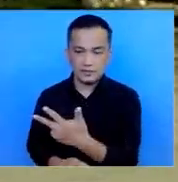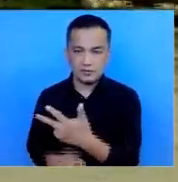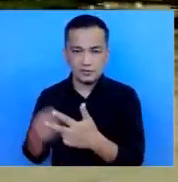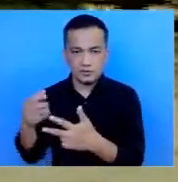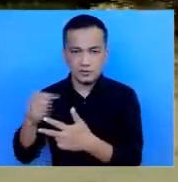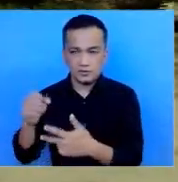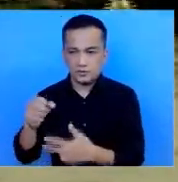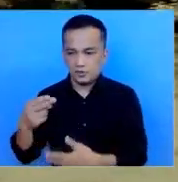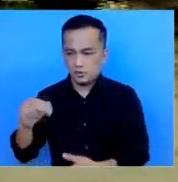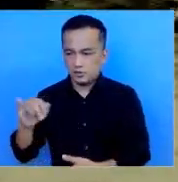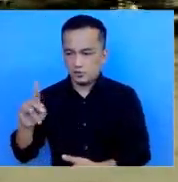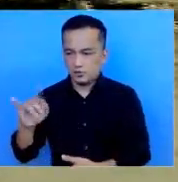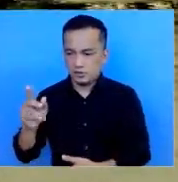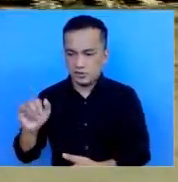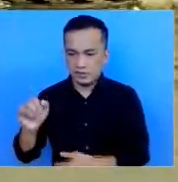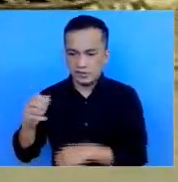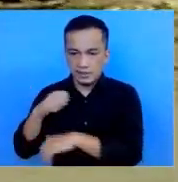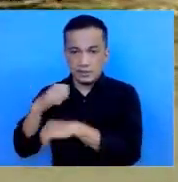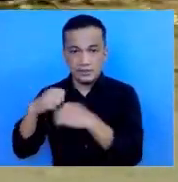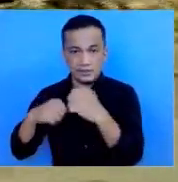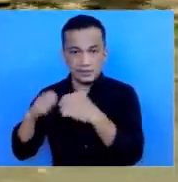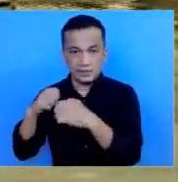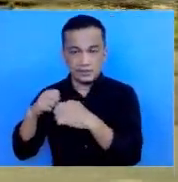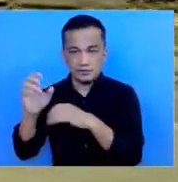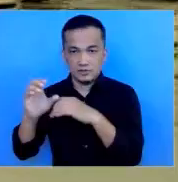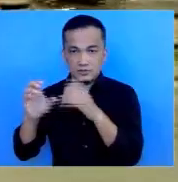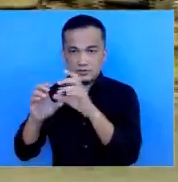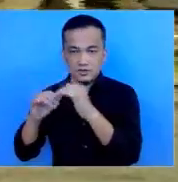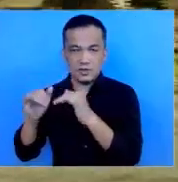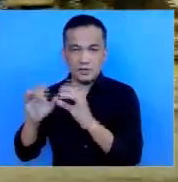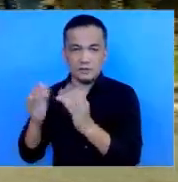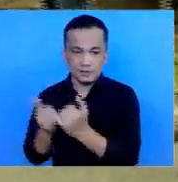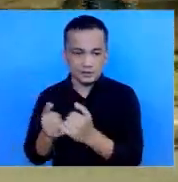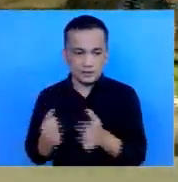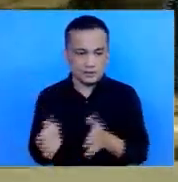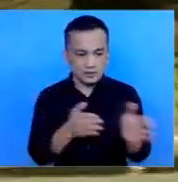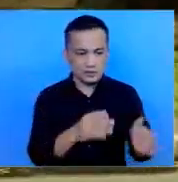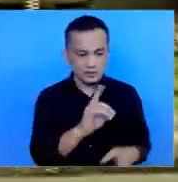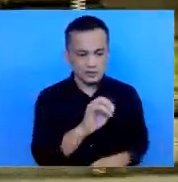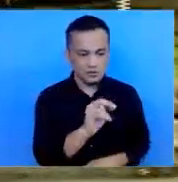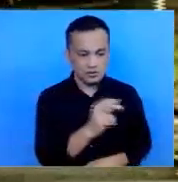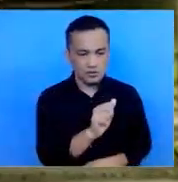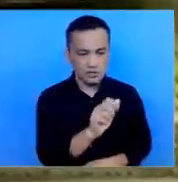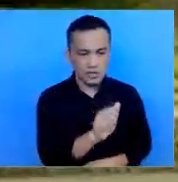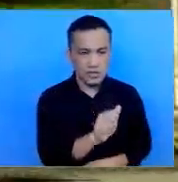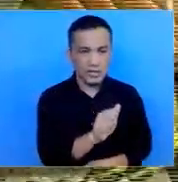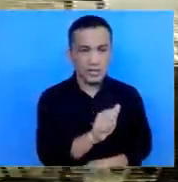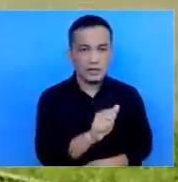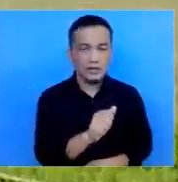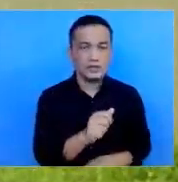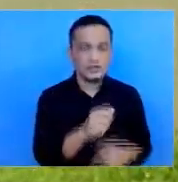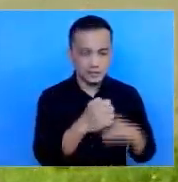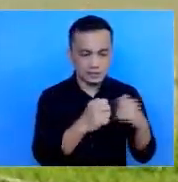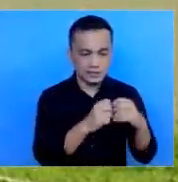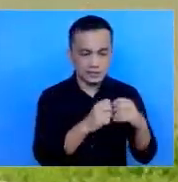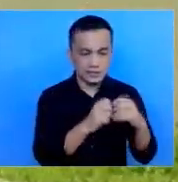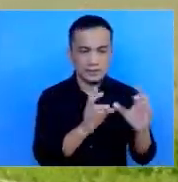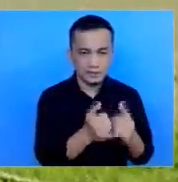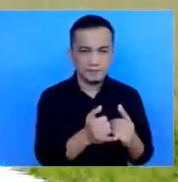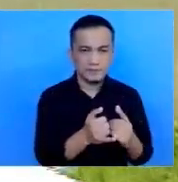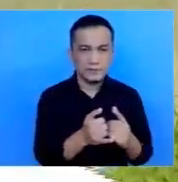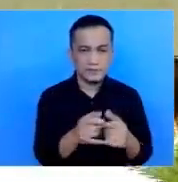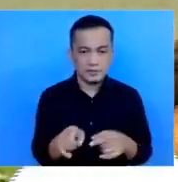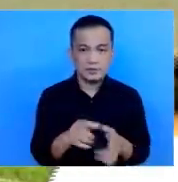Hyundai Engineering and Construction Company at Dong-A Geological Engineering Company Joint Ventures, habang nakuha naman ng joint venture